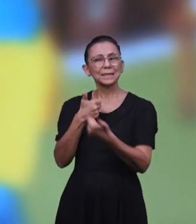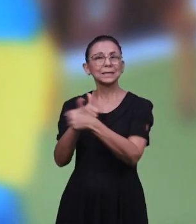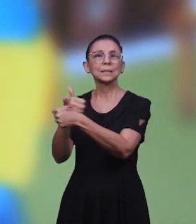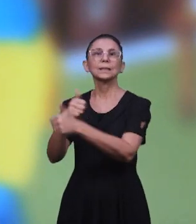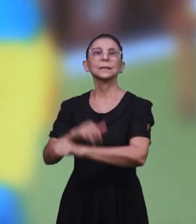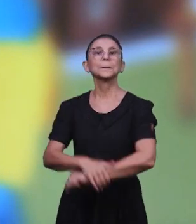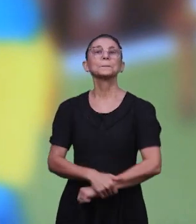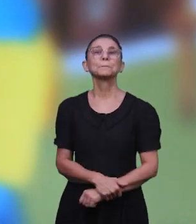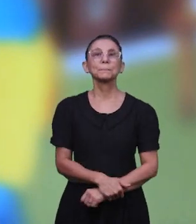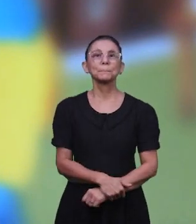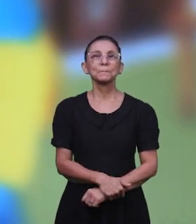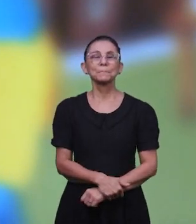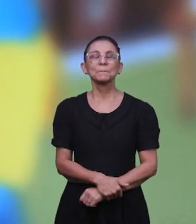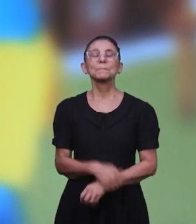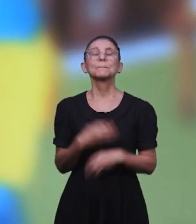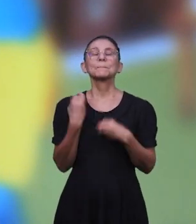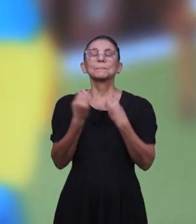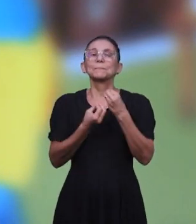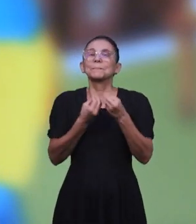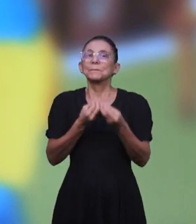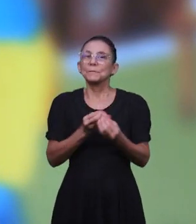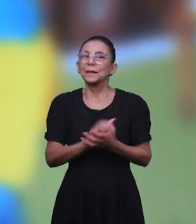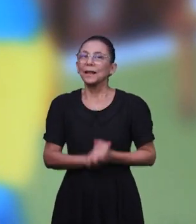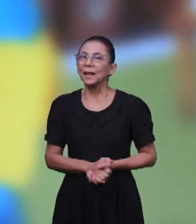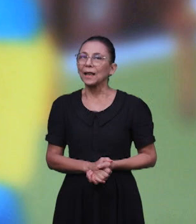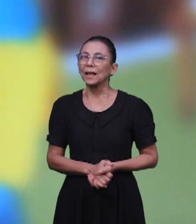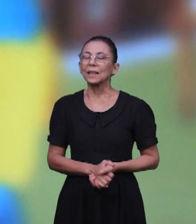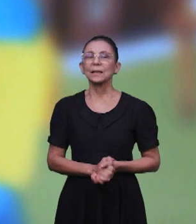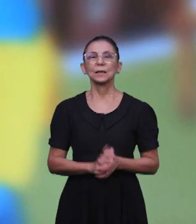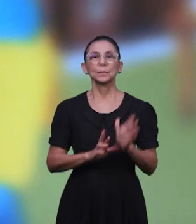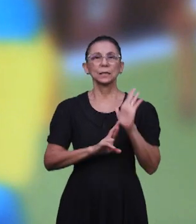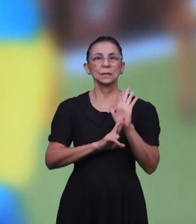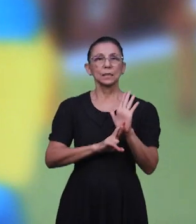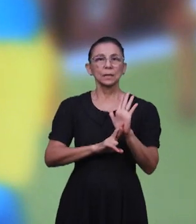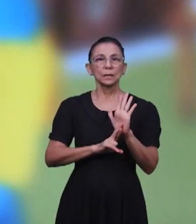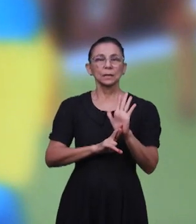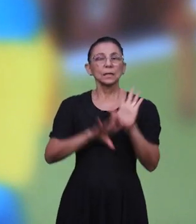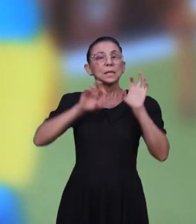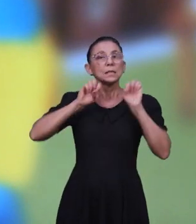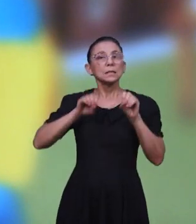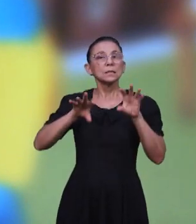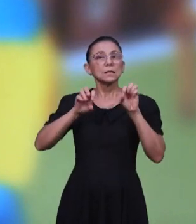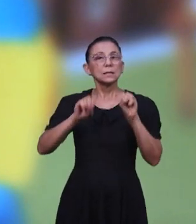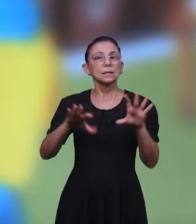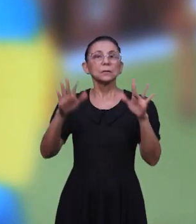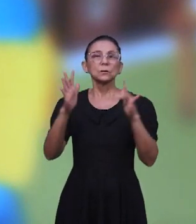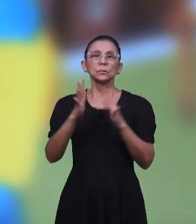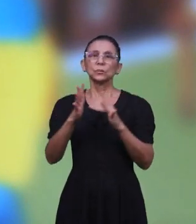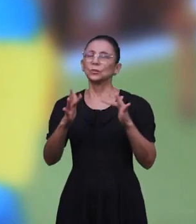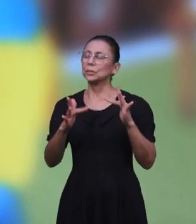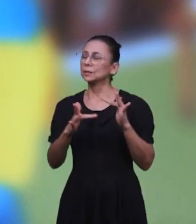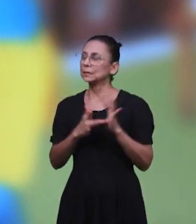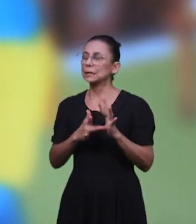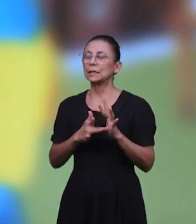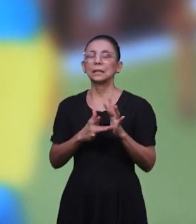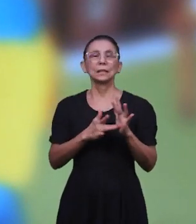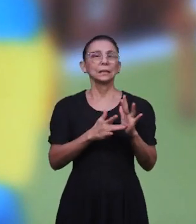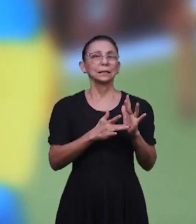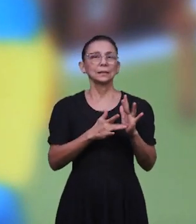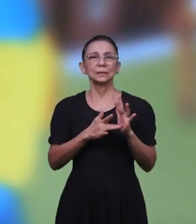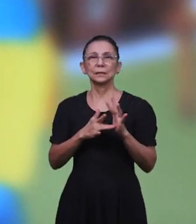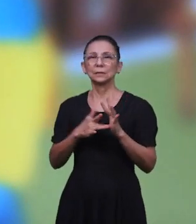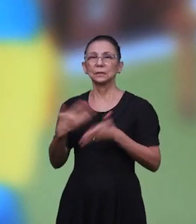ces marches. Nous allons suivre les enseignements du Seigneur Jésus. Nous allons craindre à Dieu par-dessus